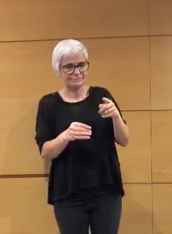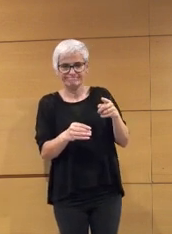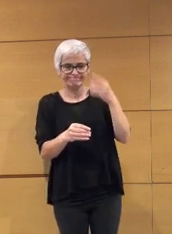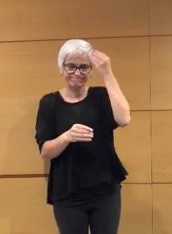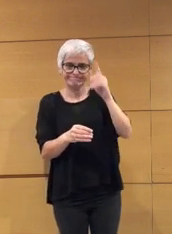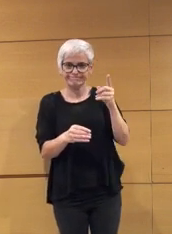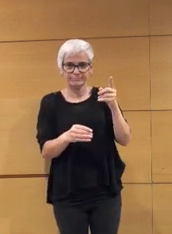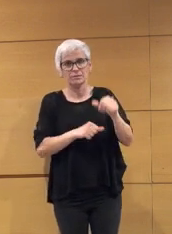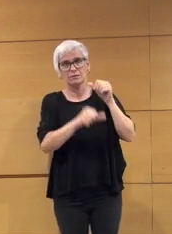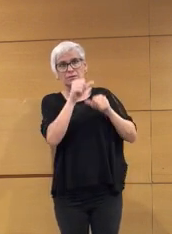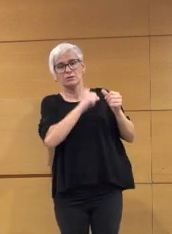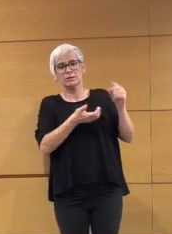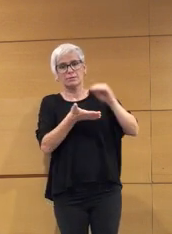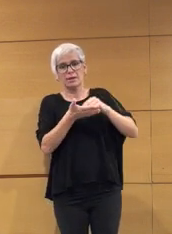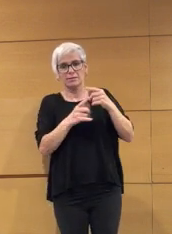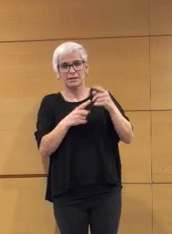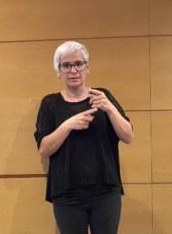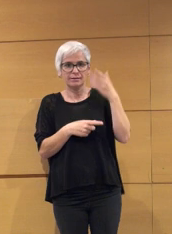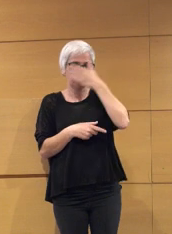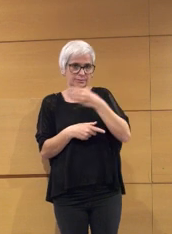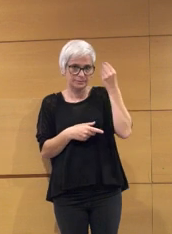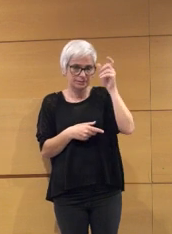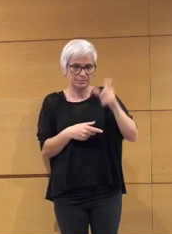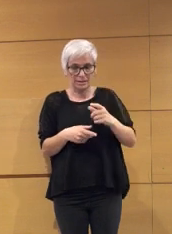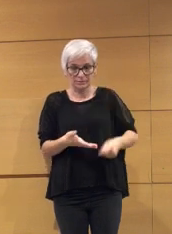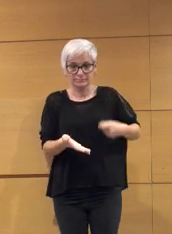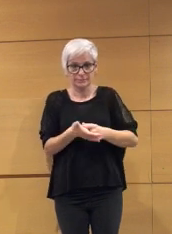tornar endavant, per tant el cost es duplica o es triplica.